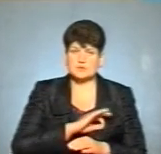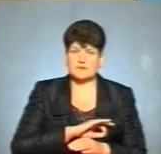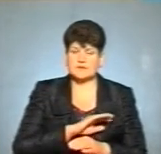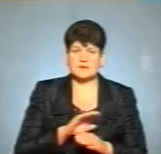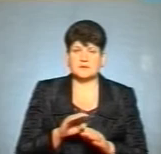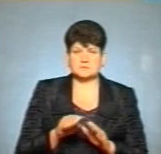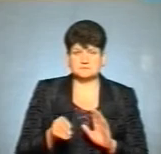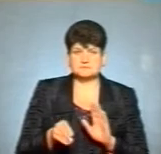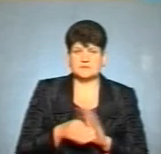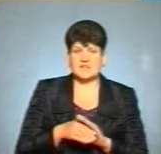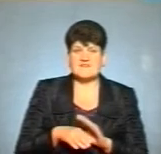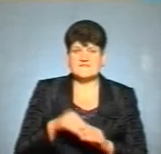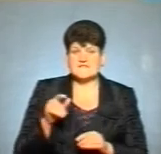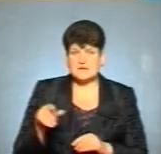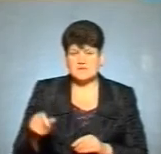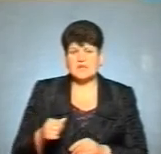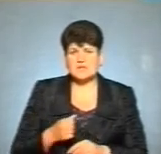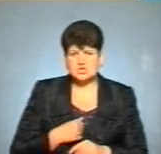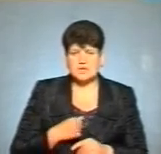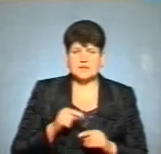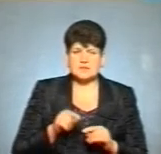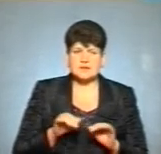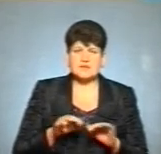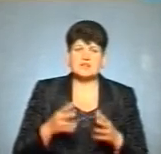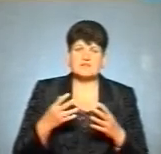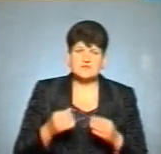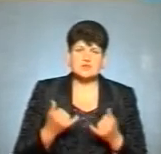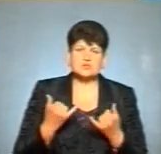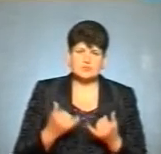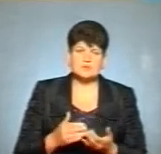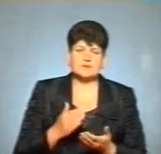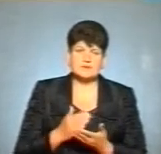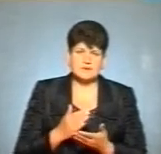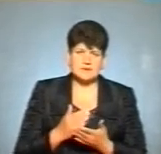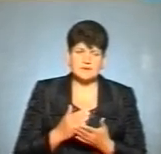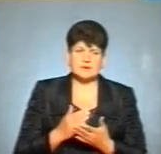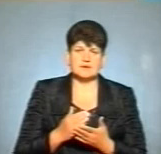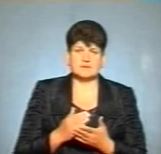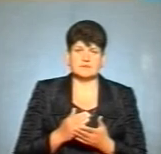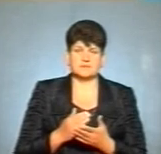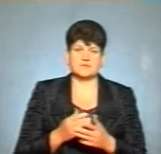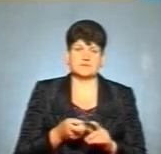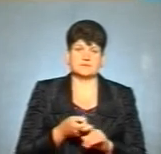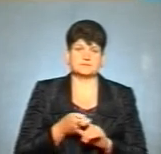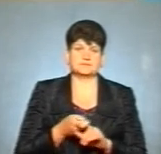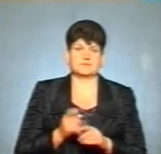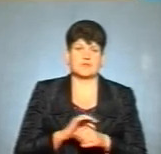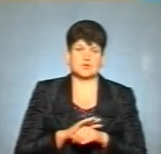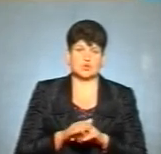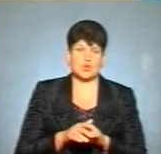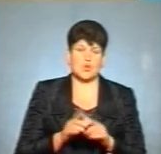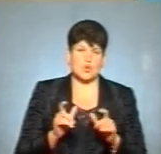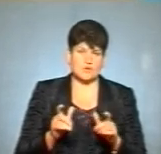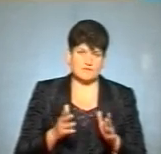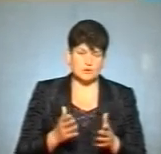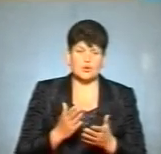підкуп виборців, так? Тобто, на жаль, ті речі, які вже сьогодні десь відбуваються, так, на фоні коронавірусу, коли